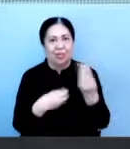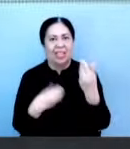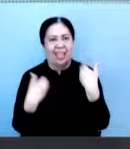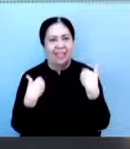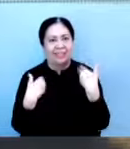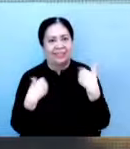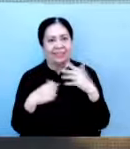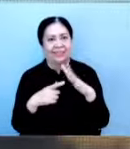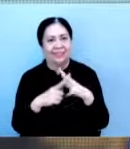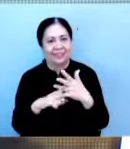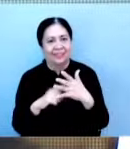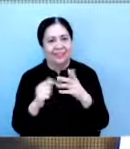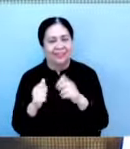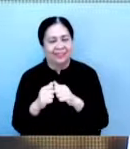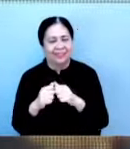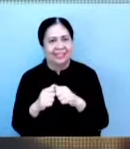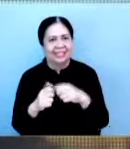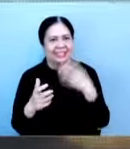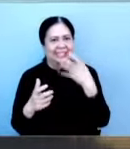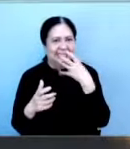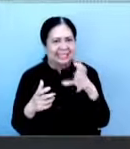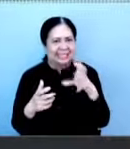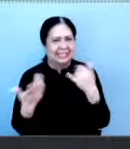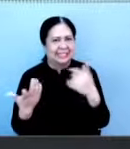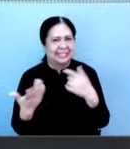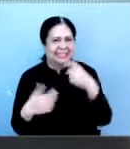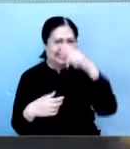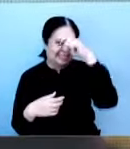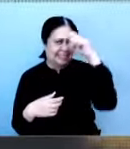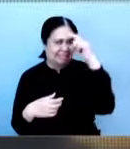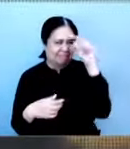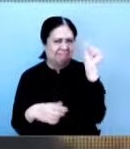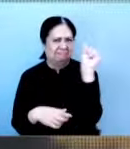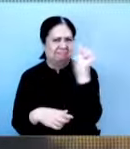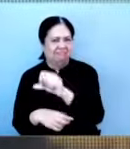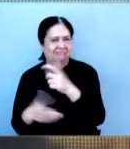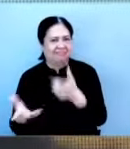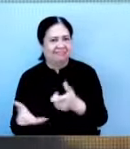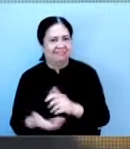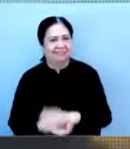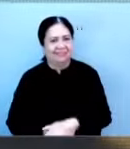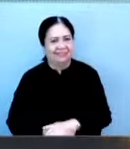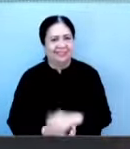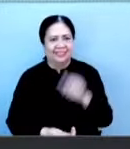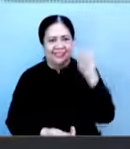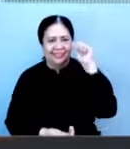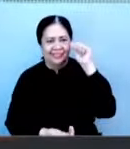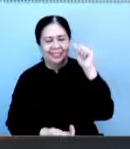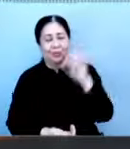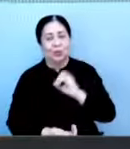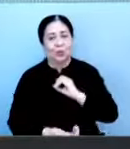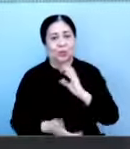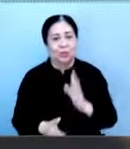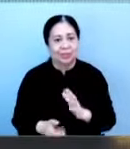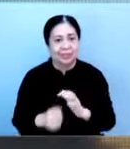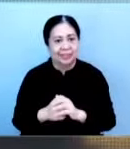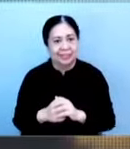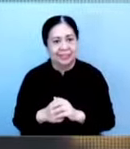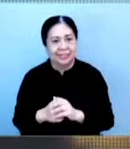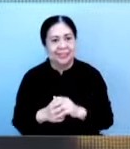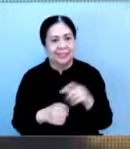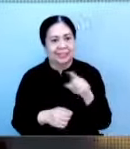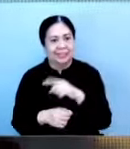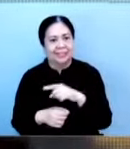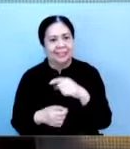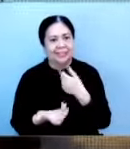simula pa lang po ng taginit pero let's be the summer heat na kasama po natin si Miss Annie pambid owner ng page ice scramble shop